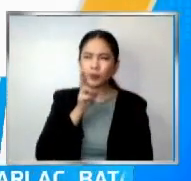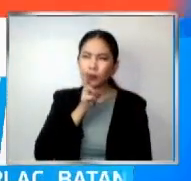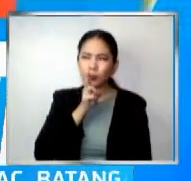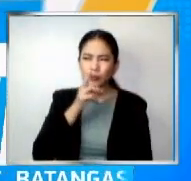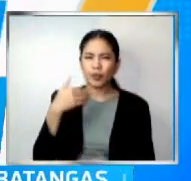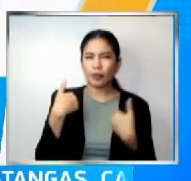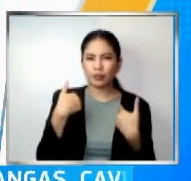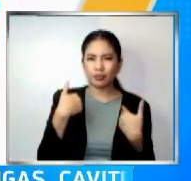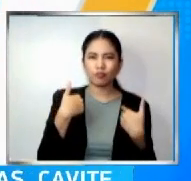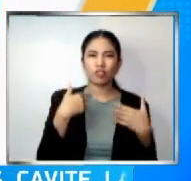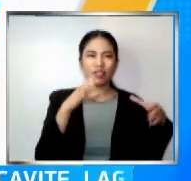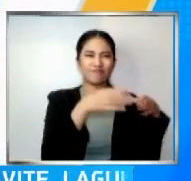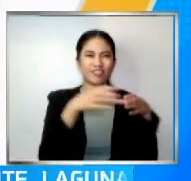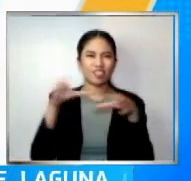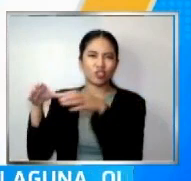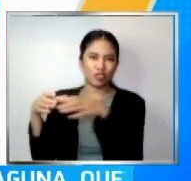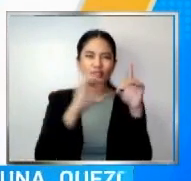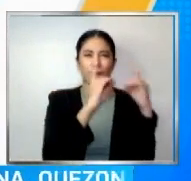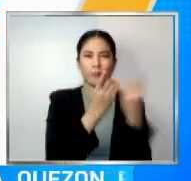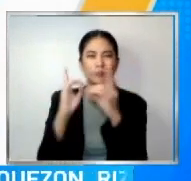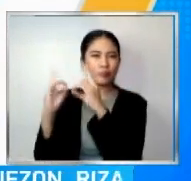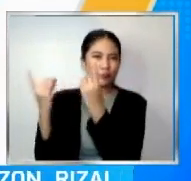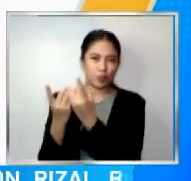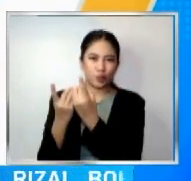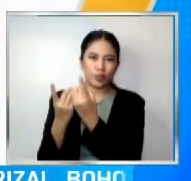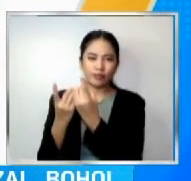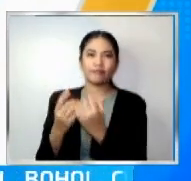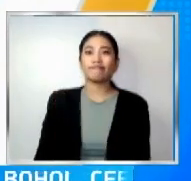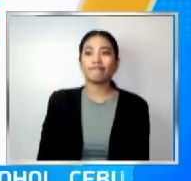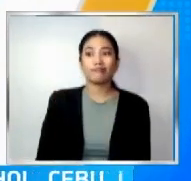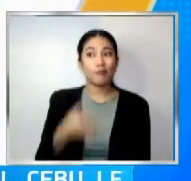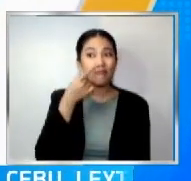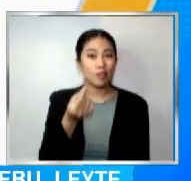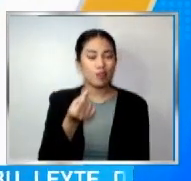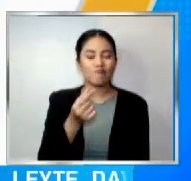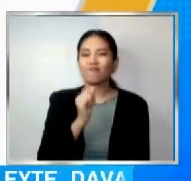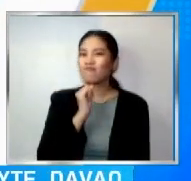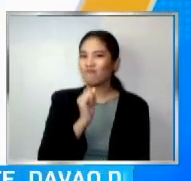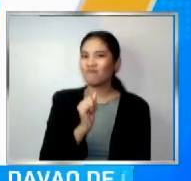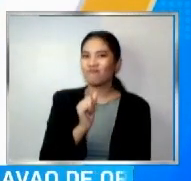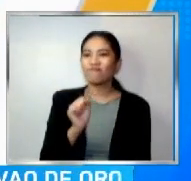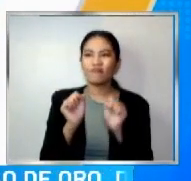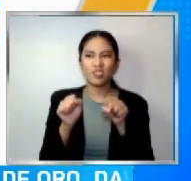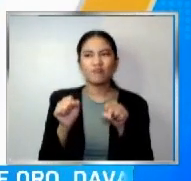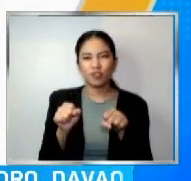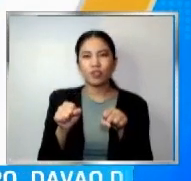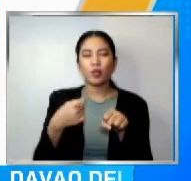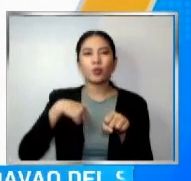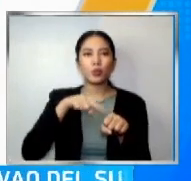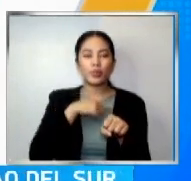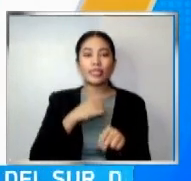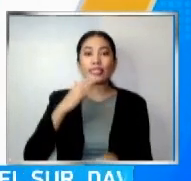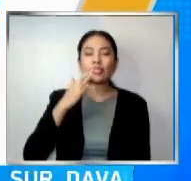institusyon. Hindi ko sasabihin na imposible. Kung meron hong mga ganyang alegasyon, ay talaga hong siniseryoso ho namin. Talagang